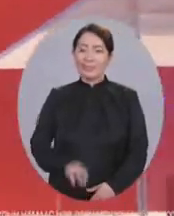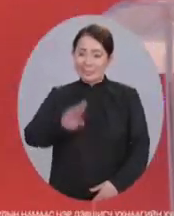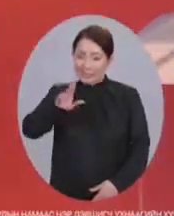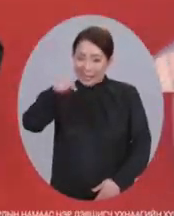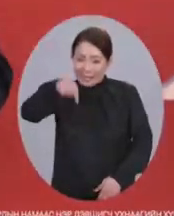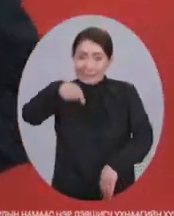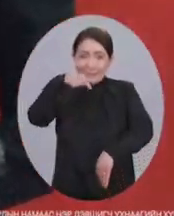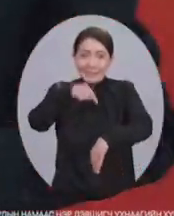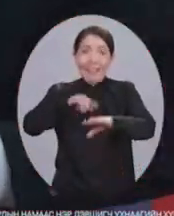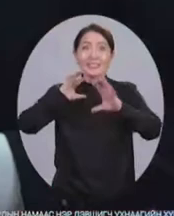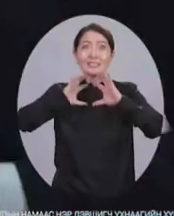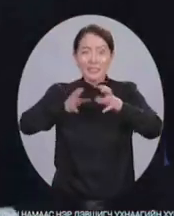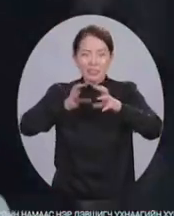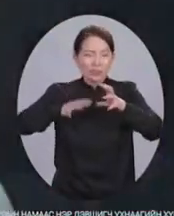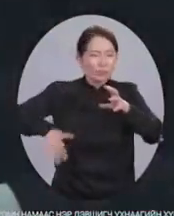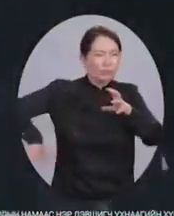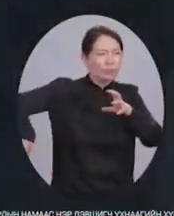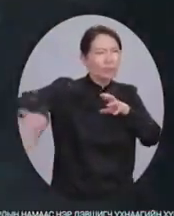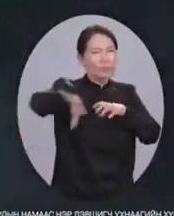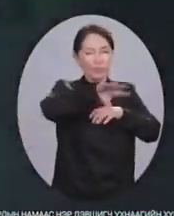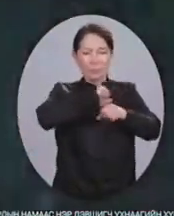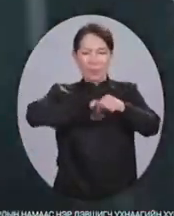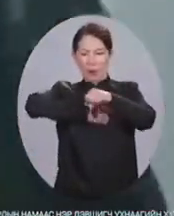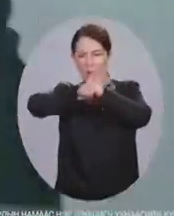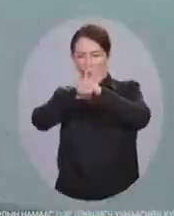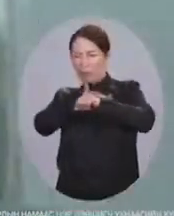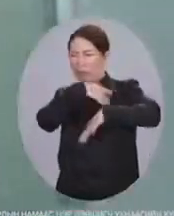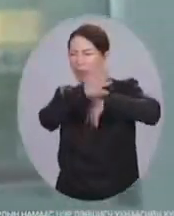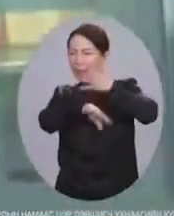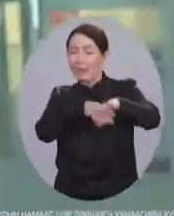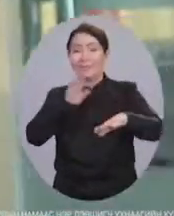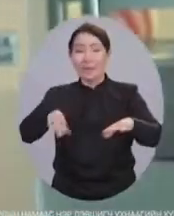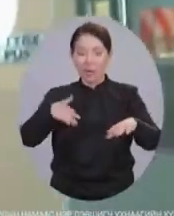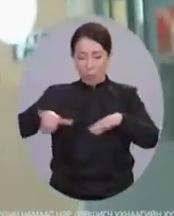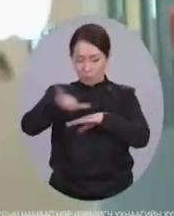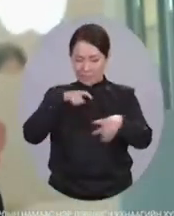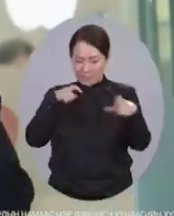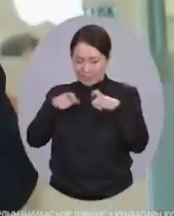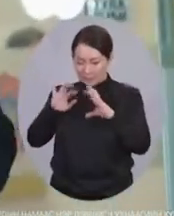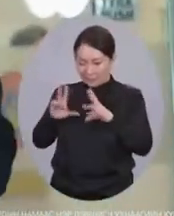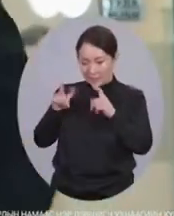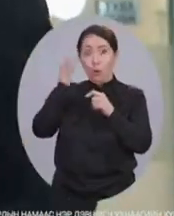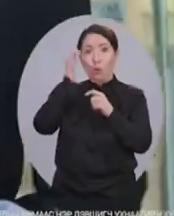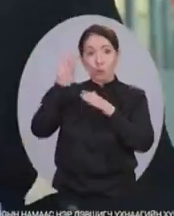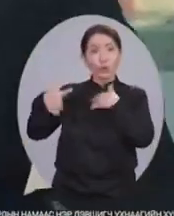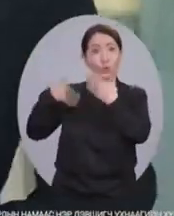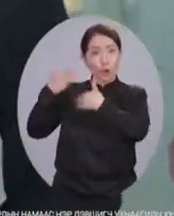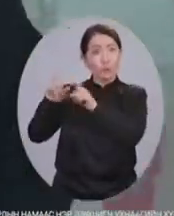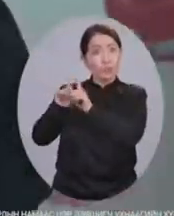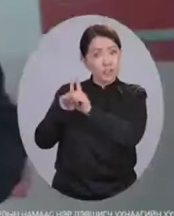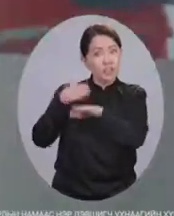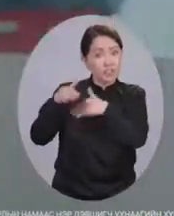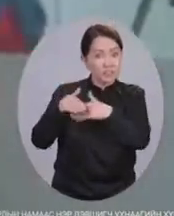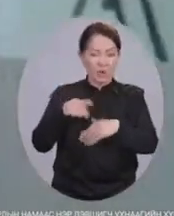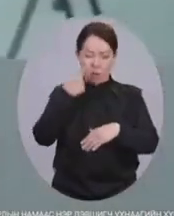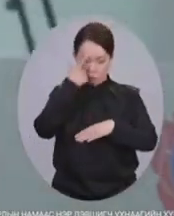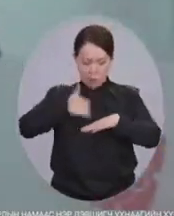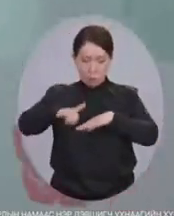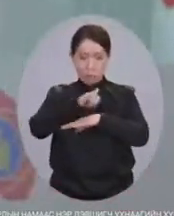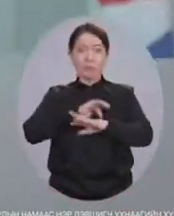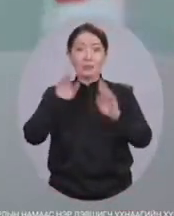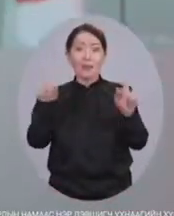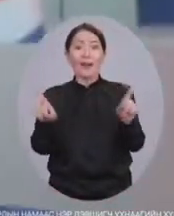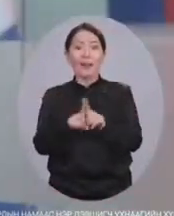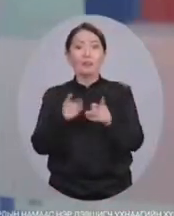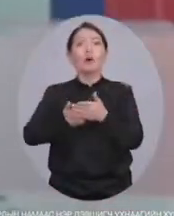Яг энэ цаг мөчид дэлхийн нийтийг хамарсан цар тахлын дараа улс орнууд эдийн засгаас сэргийх бодлого хэрэгжүүлж эхлээд байна. Манай улс жисэн